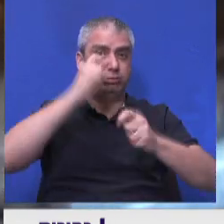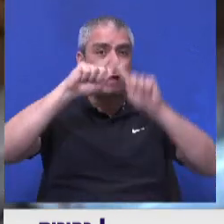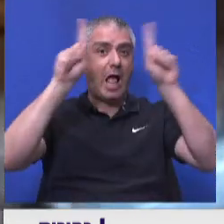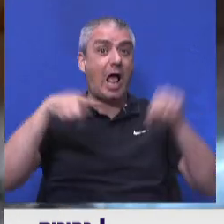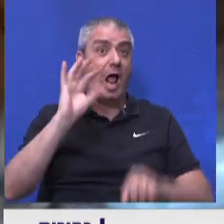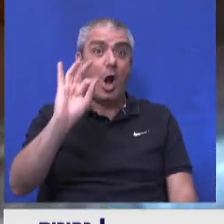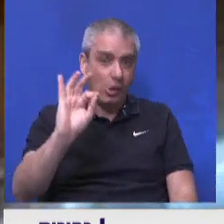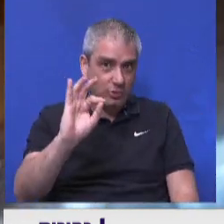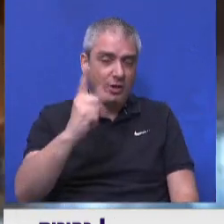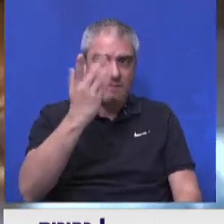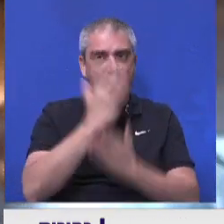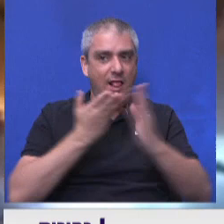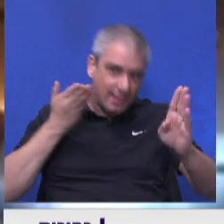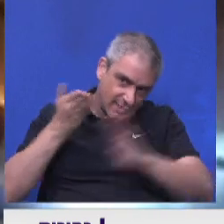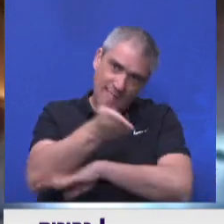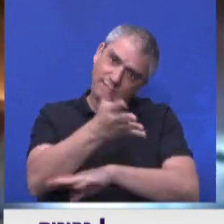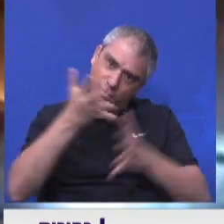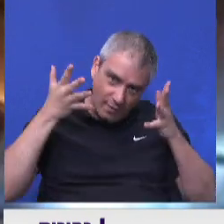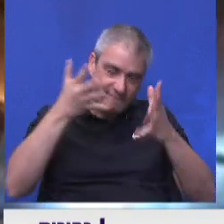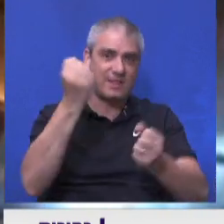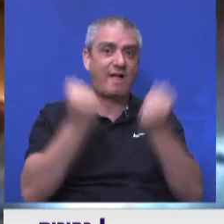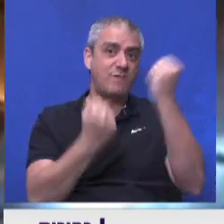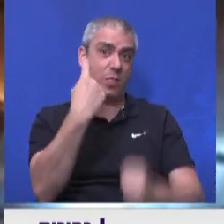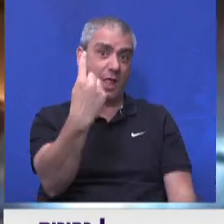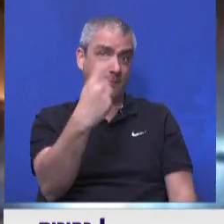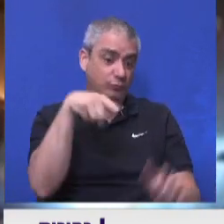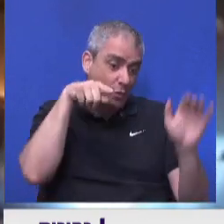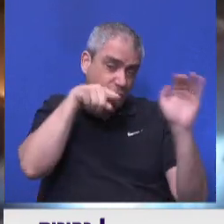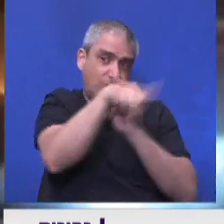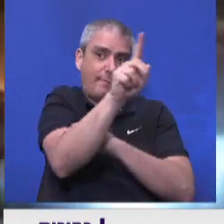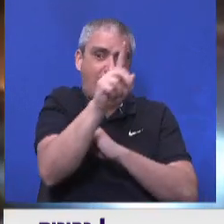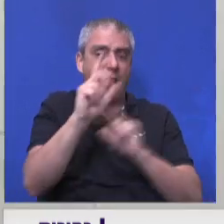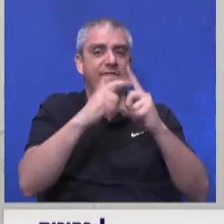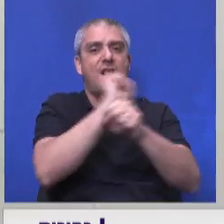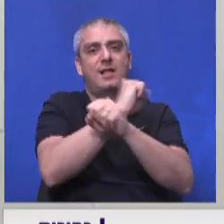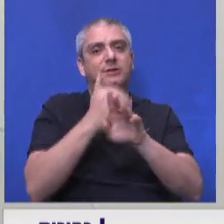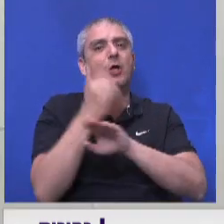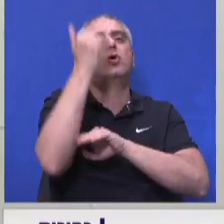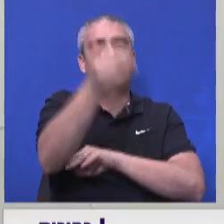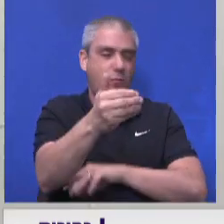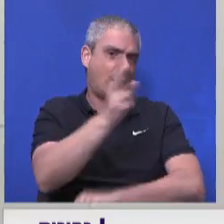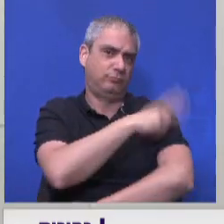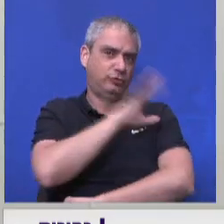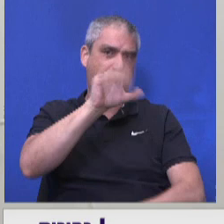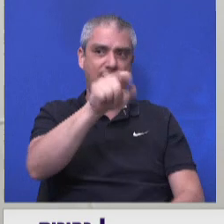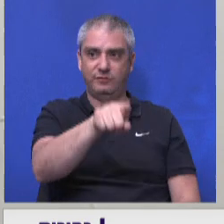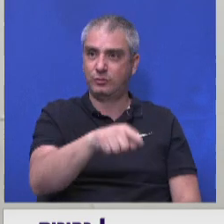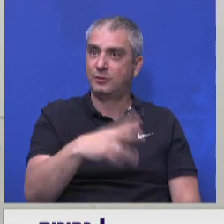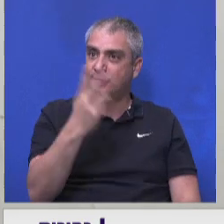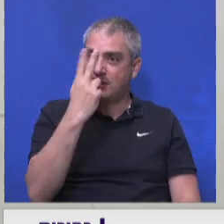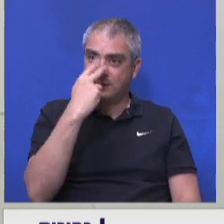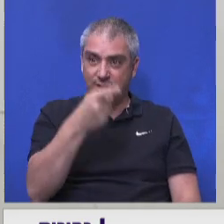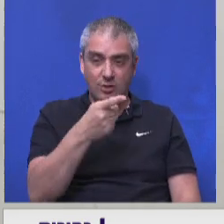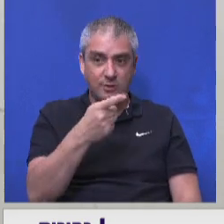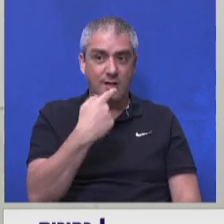נכנסו פנימה ותקפו את הנהג שברח משם ונעצר מאוחר יותר על ידי המשטרה. הניסיון לייחס